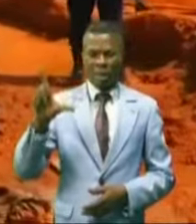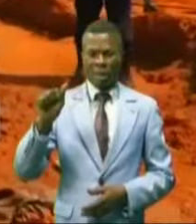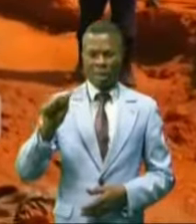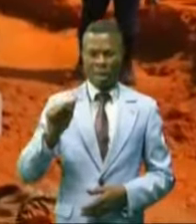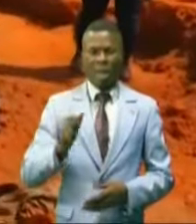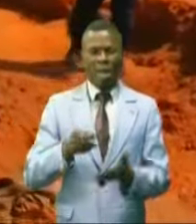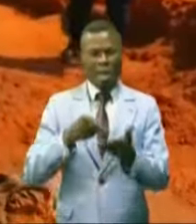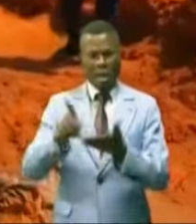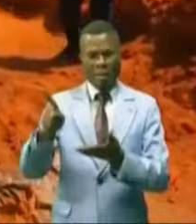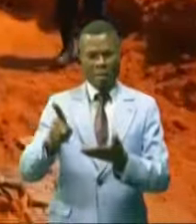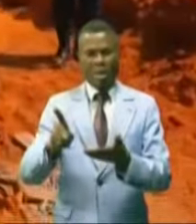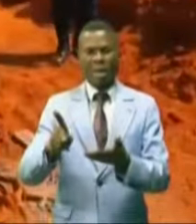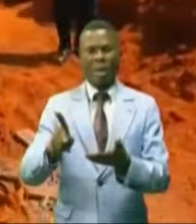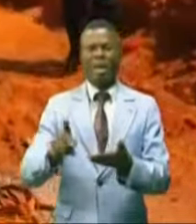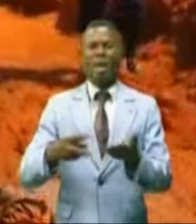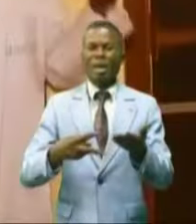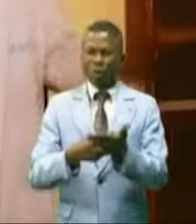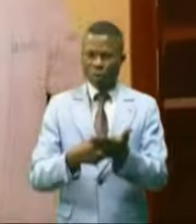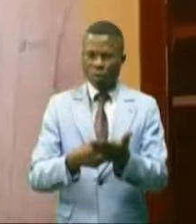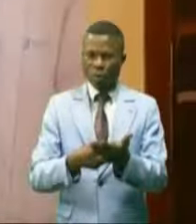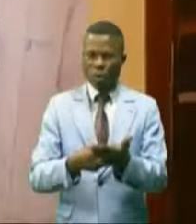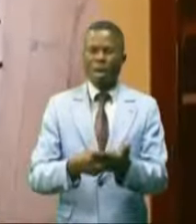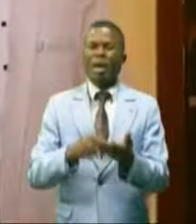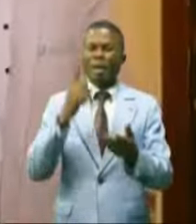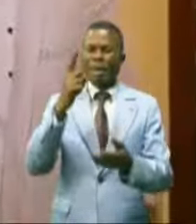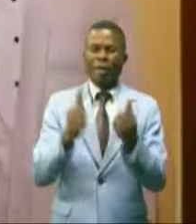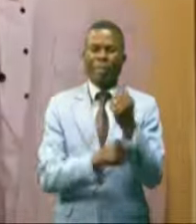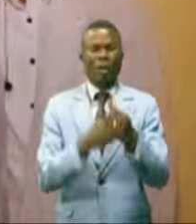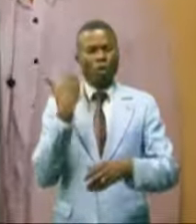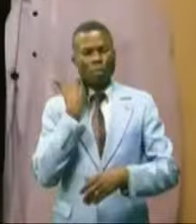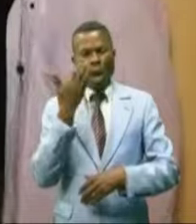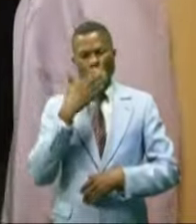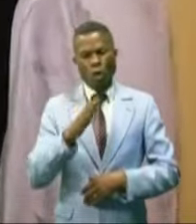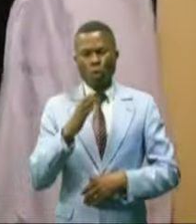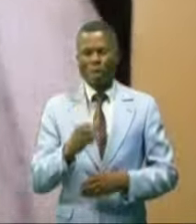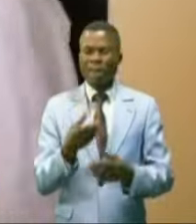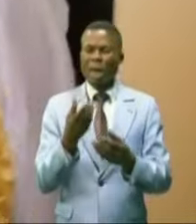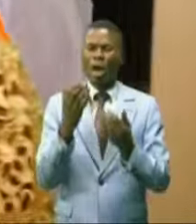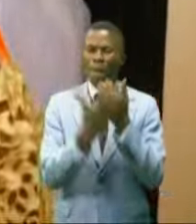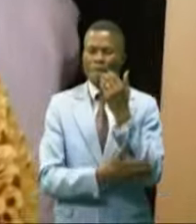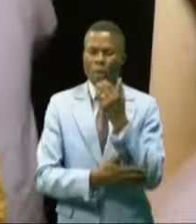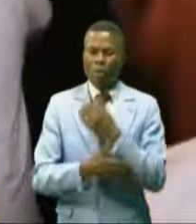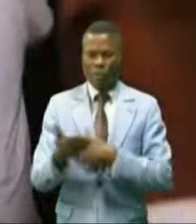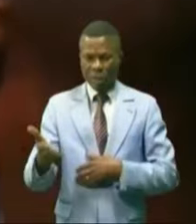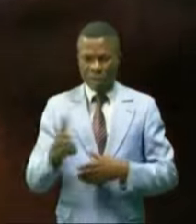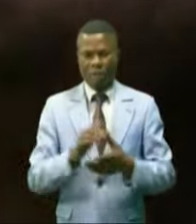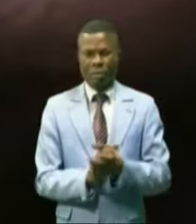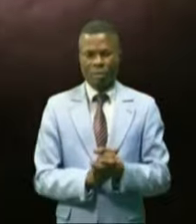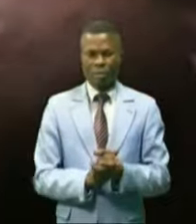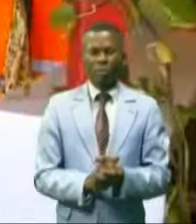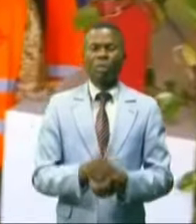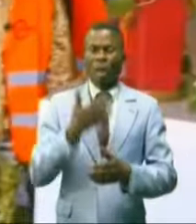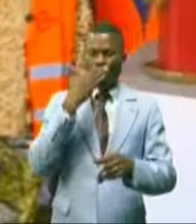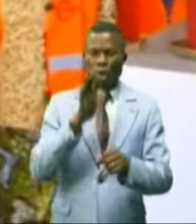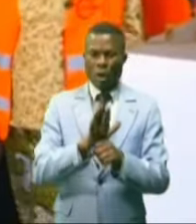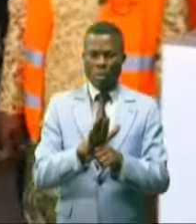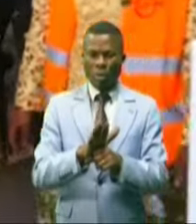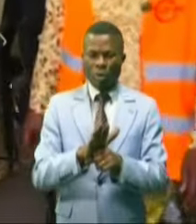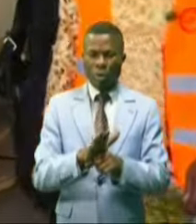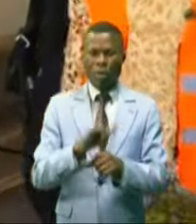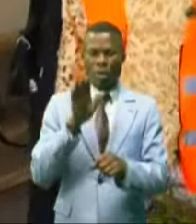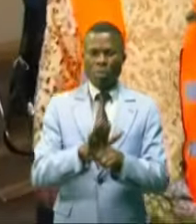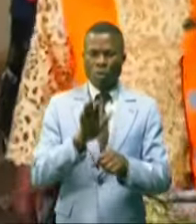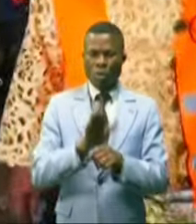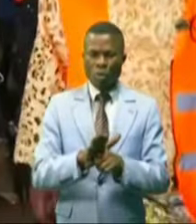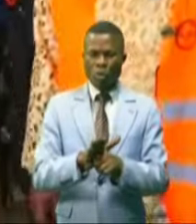facture d'un patient. Avec la construction de ces nouveaux bâtiments, Françoise Mangueji Kouara veut garantir plus